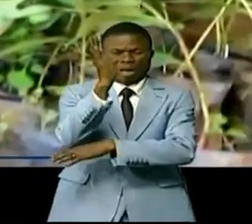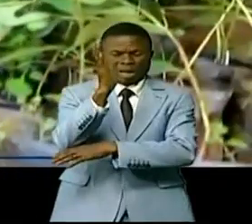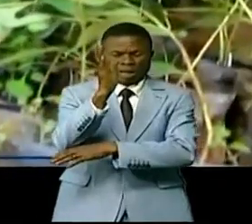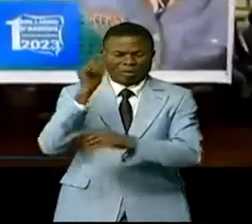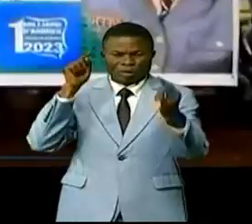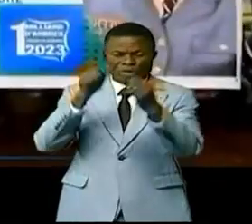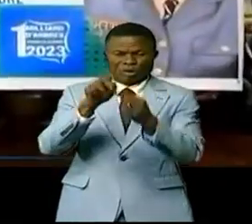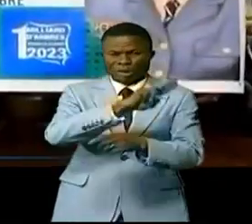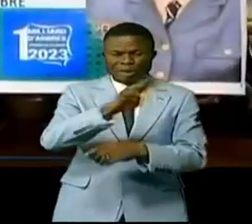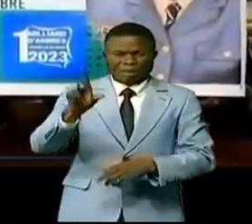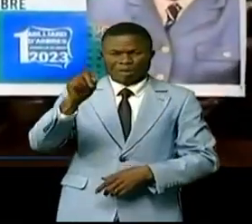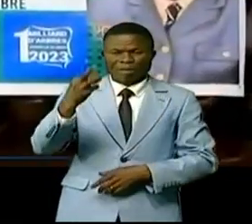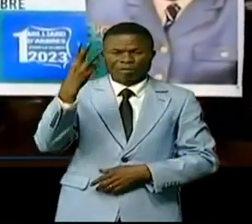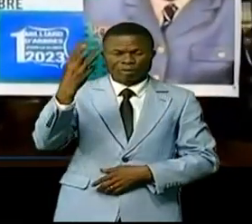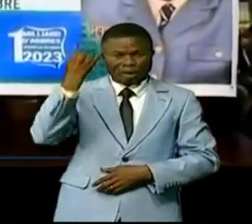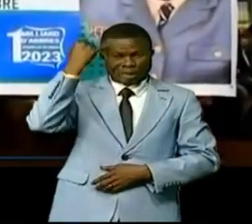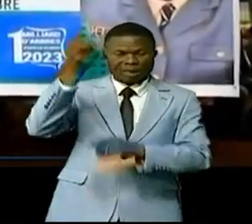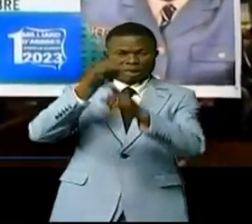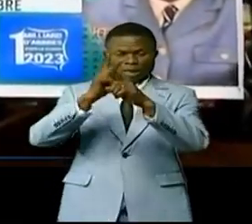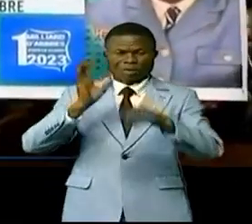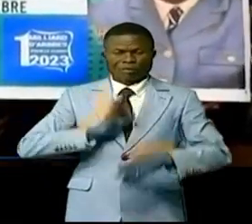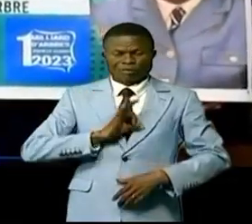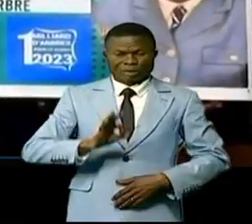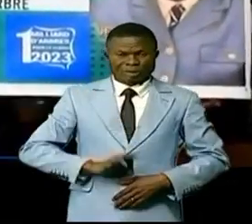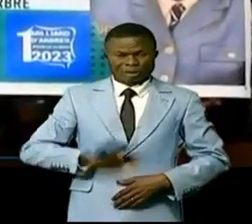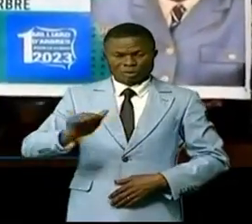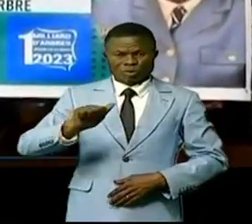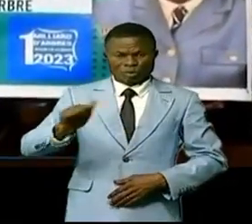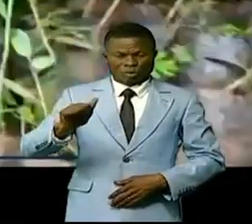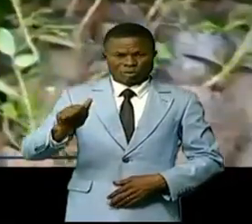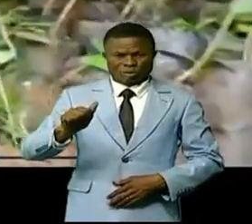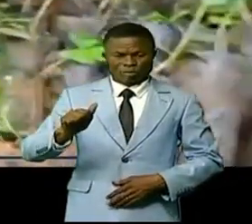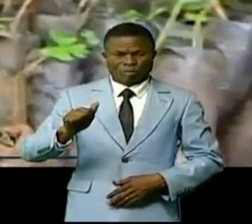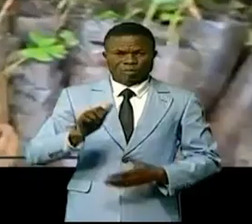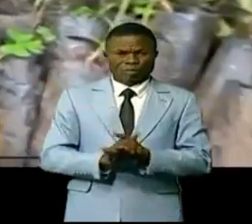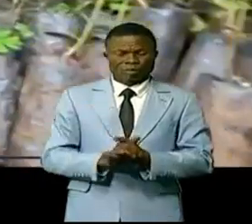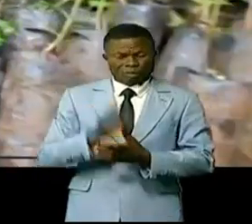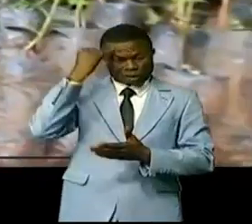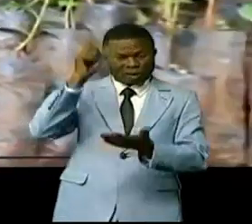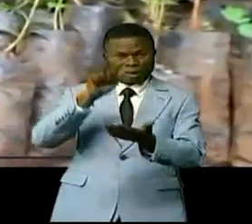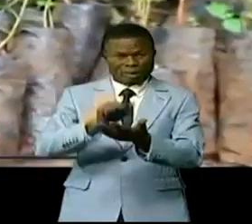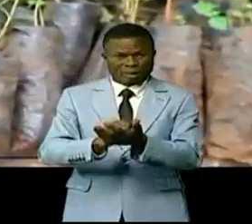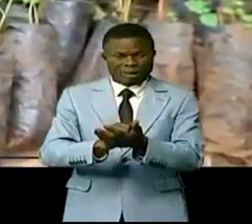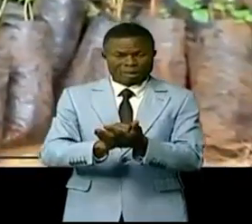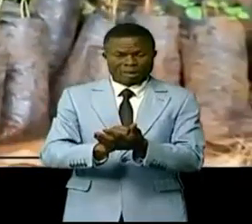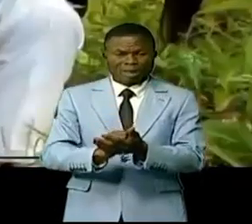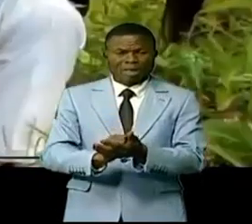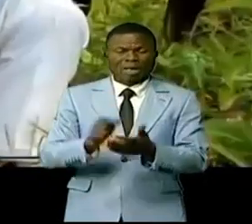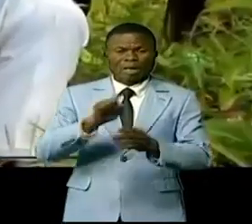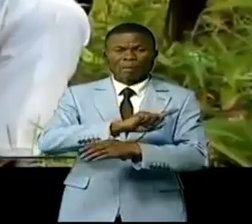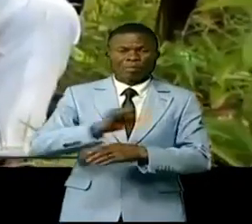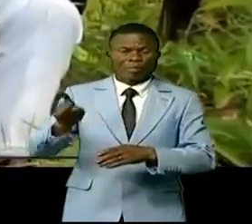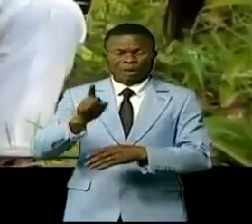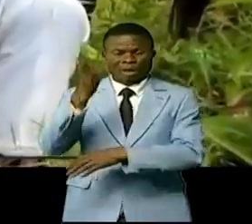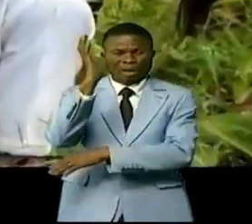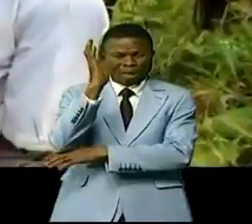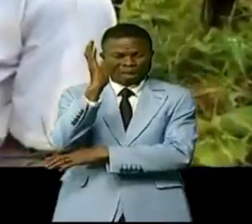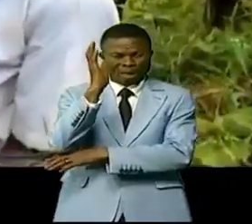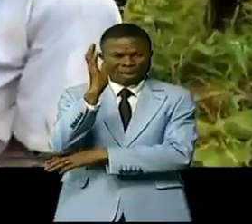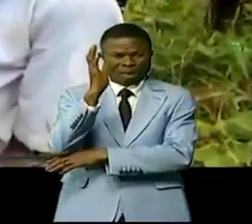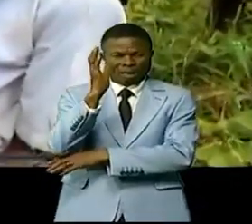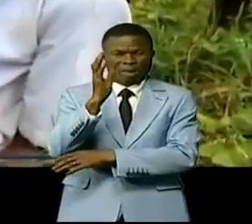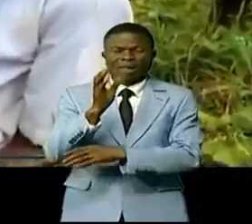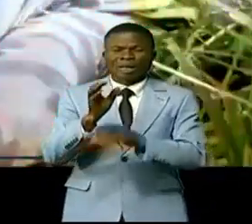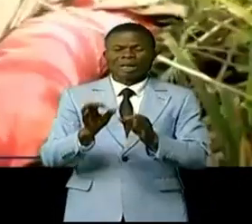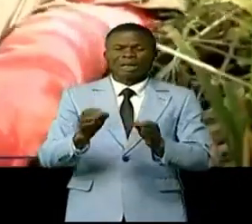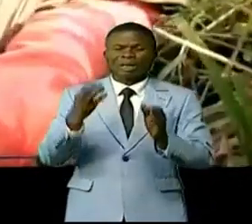2023, un programme initié par le chef de l'État, Félix-Antoine Tshisekedi Tshilombo. C'est dans ce cadre que 1000 plantules ont été mises en terre samedi